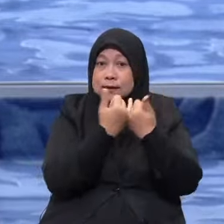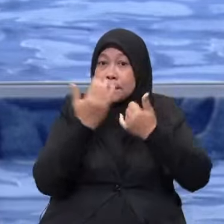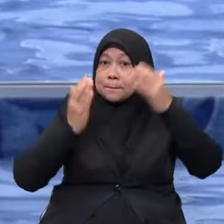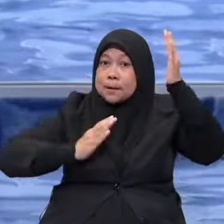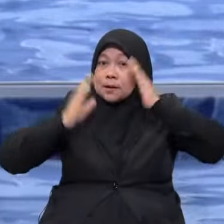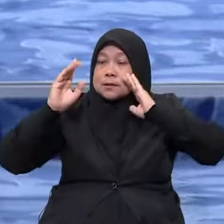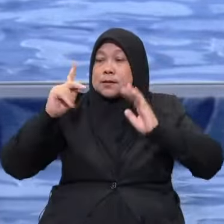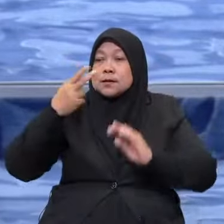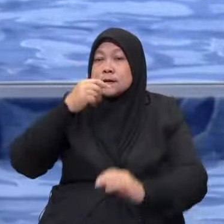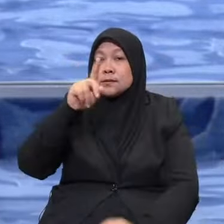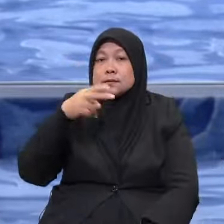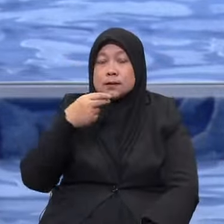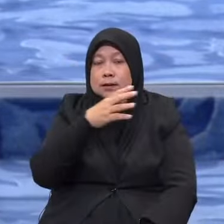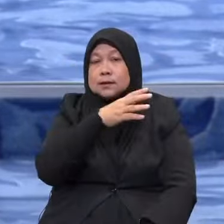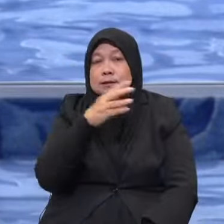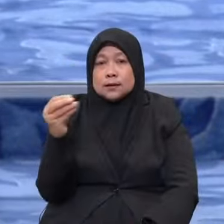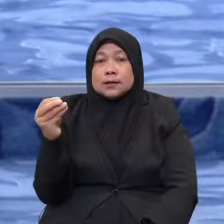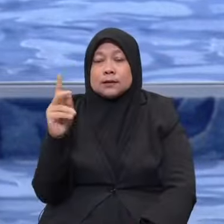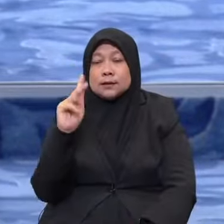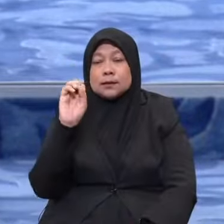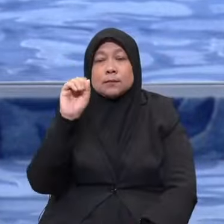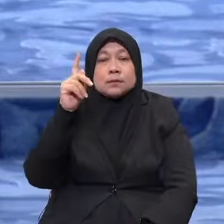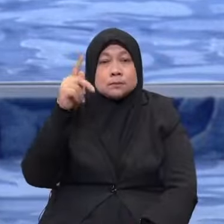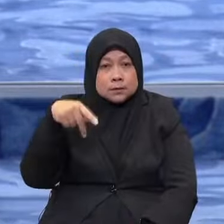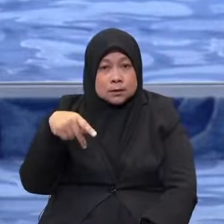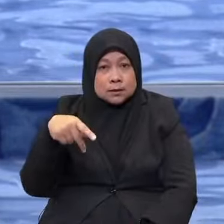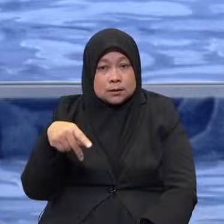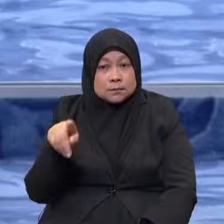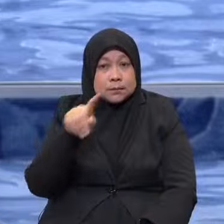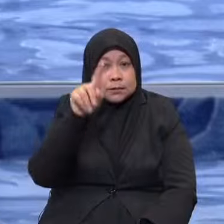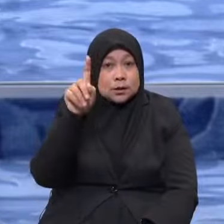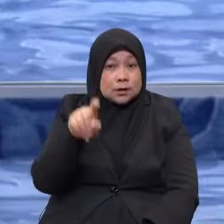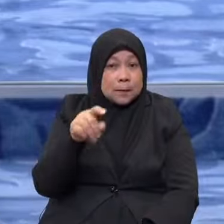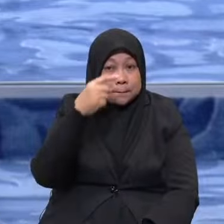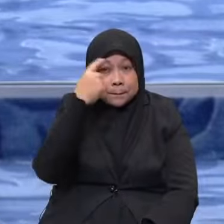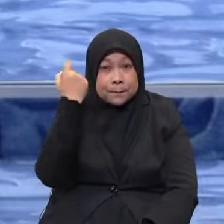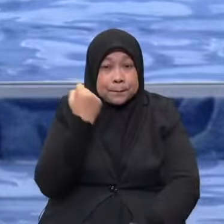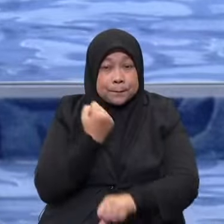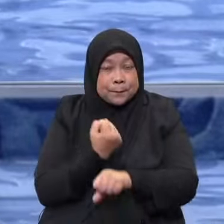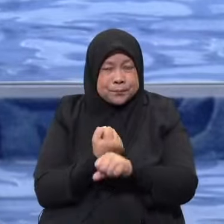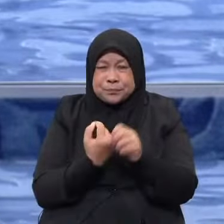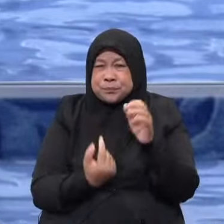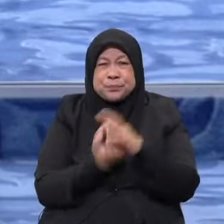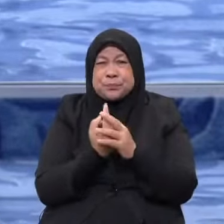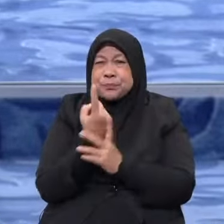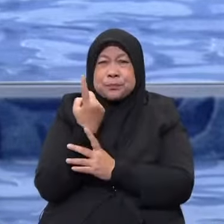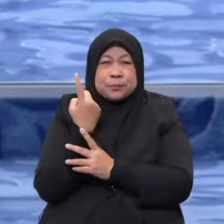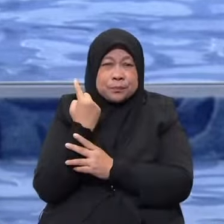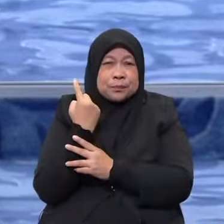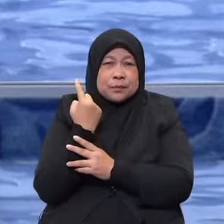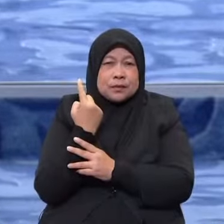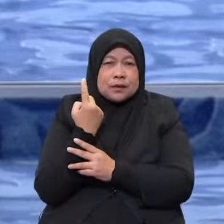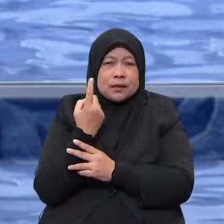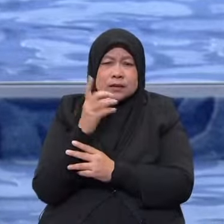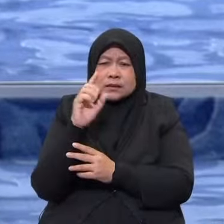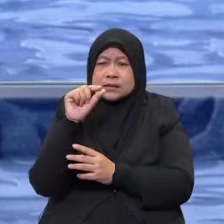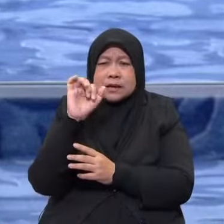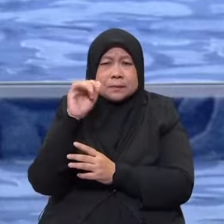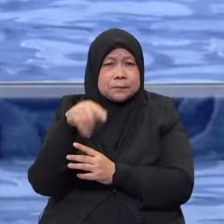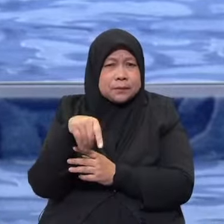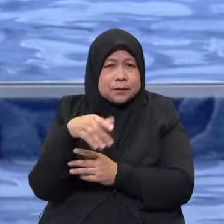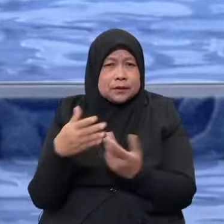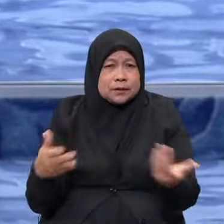Malaysia, Khazanah dan KWSP. Kalau soal kena BlackRock yang ingin dibangkitkan tadi, kena ambil GIP,